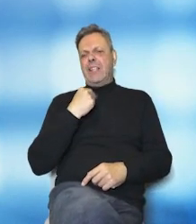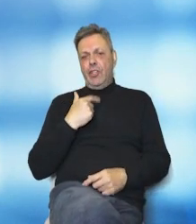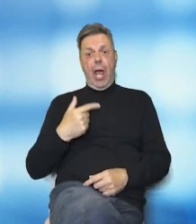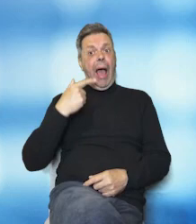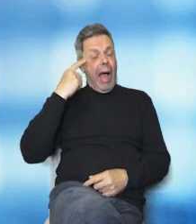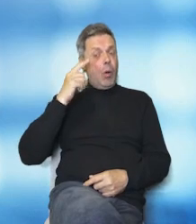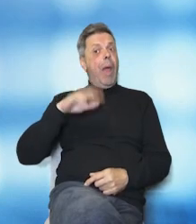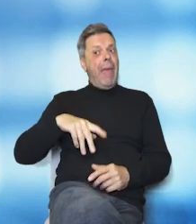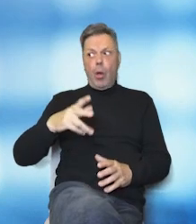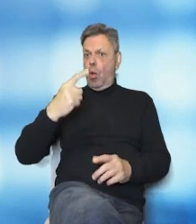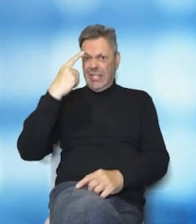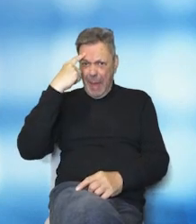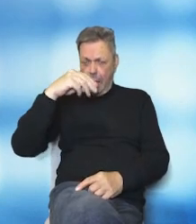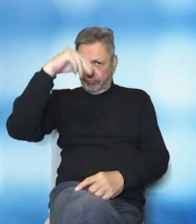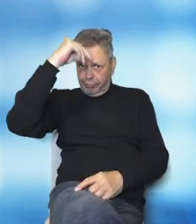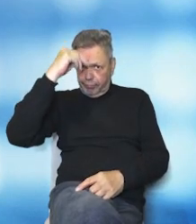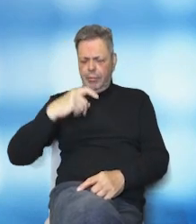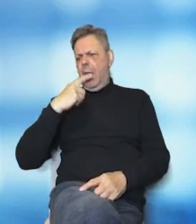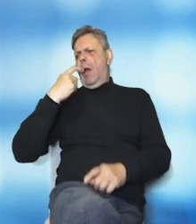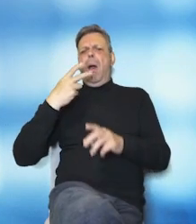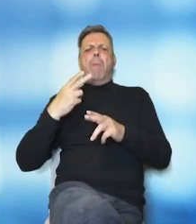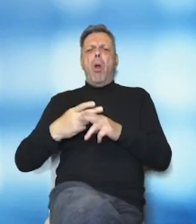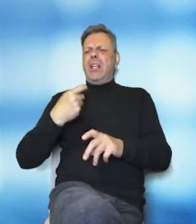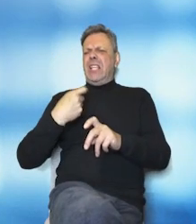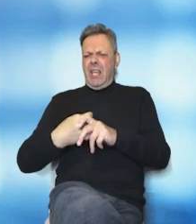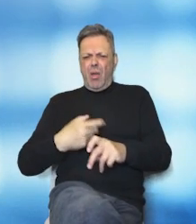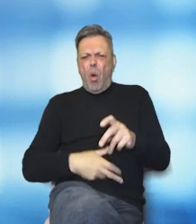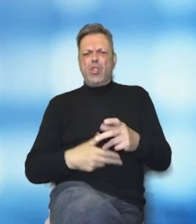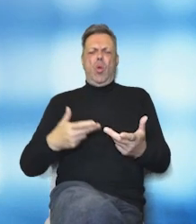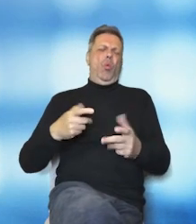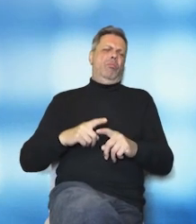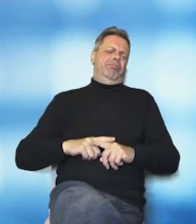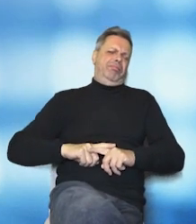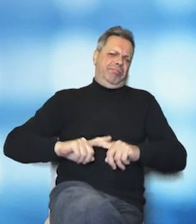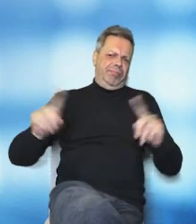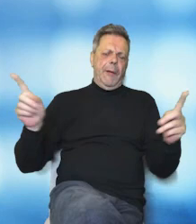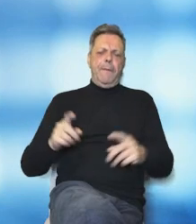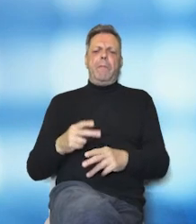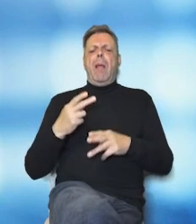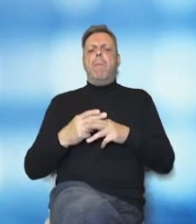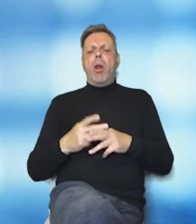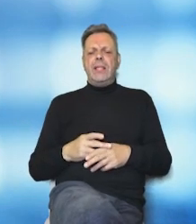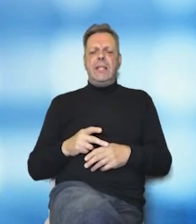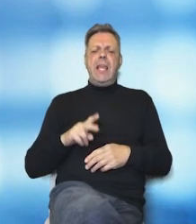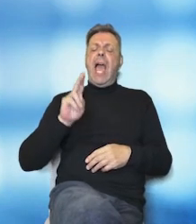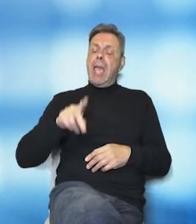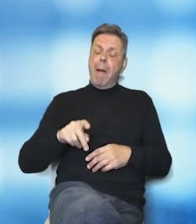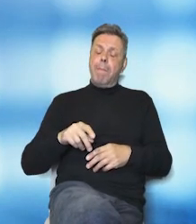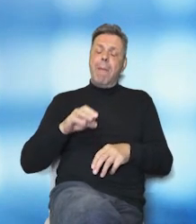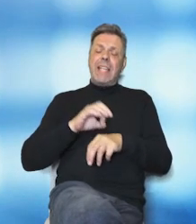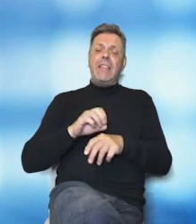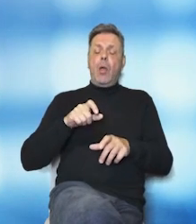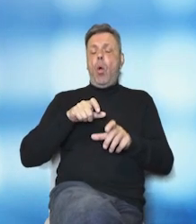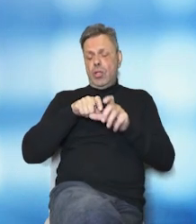educiran, da pače, i homeopatija, energetska psihoterapija. Ja imam pacijente koji imaju kontakti sa doktorom koji se kao